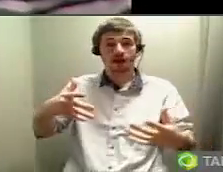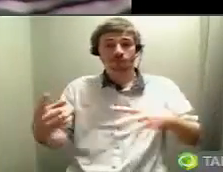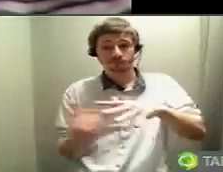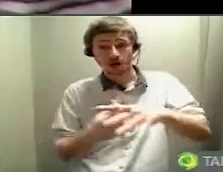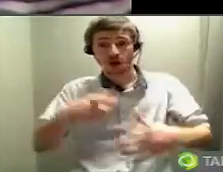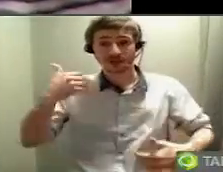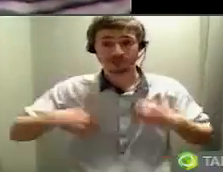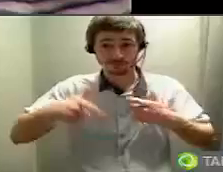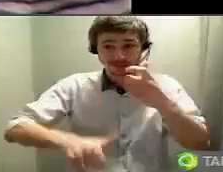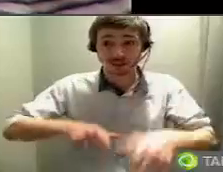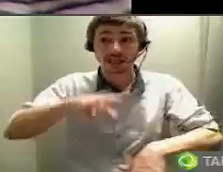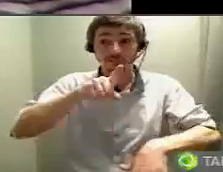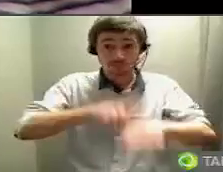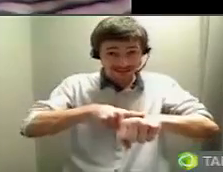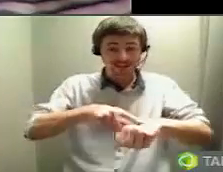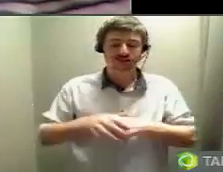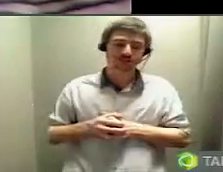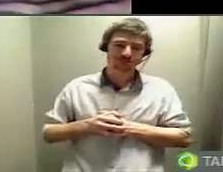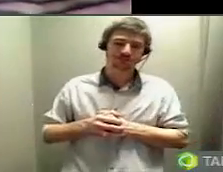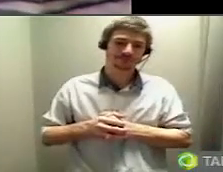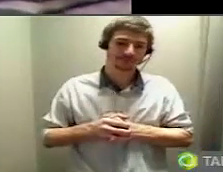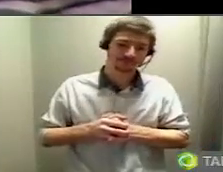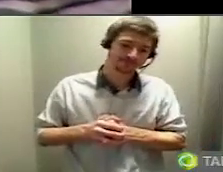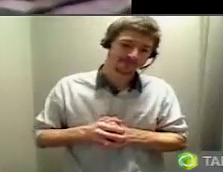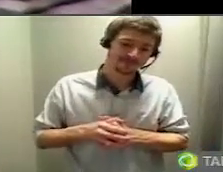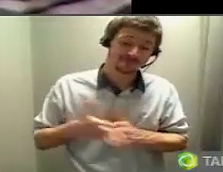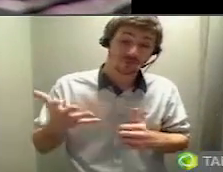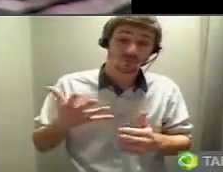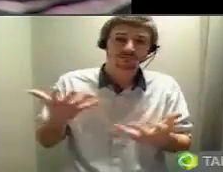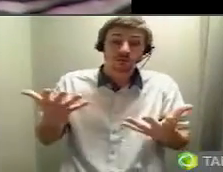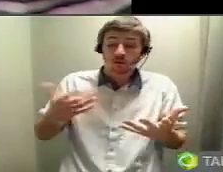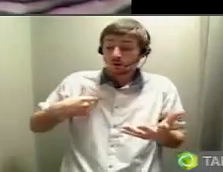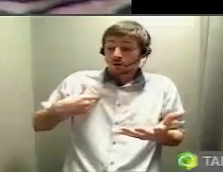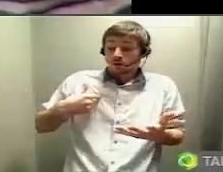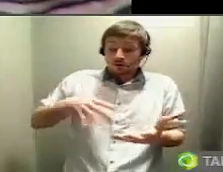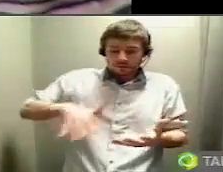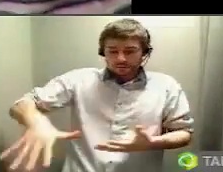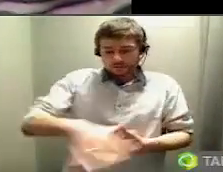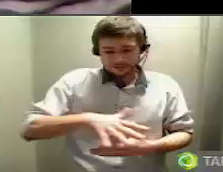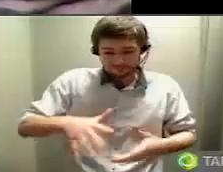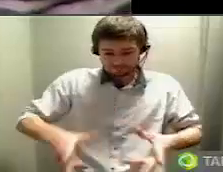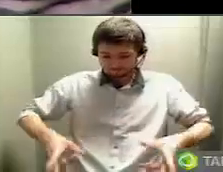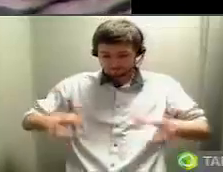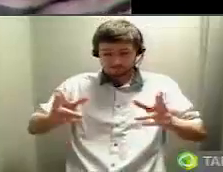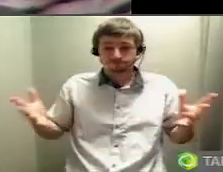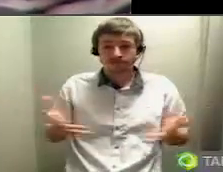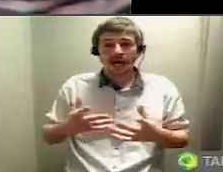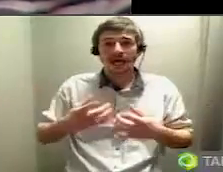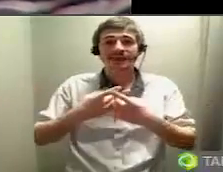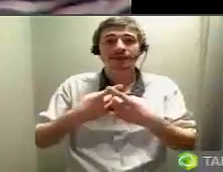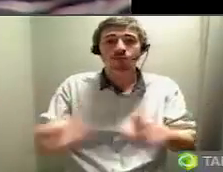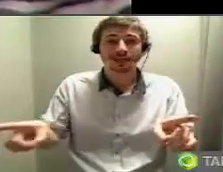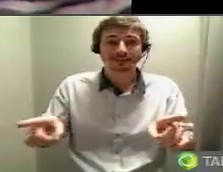le Conseil général jeune, c'est un lieu de démocratie participative. Ce Conseil général jeune a 20 ans, presque le même âge que la